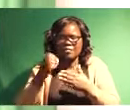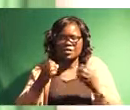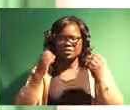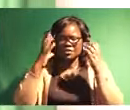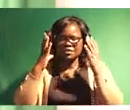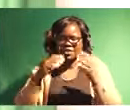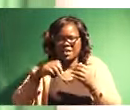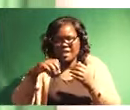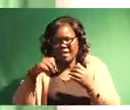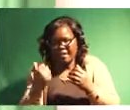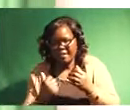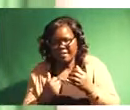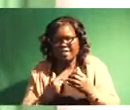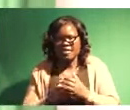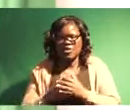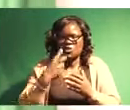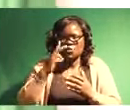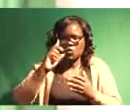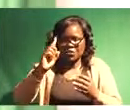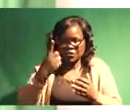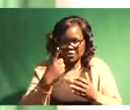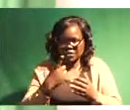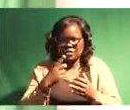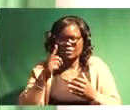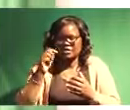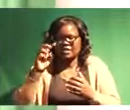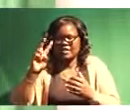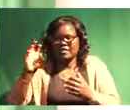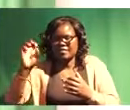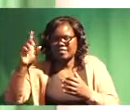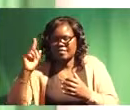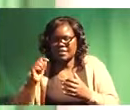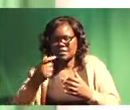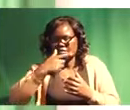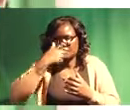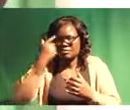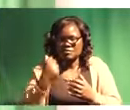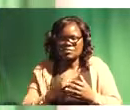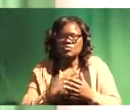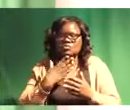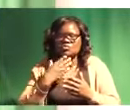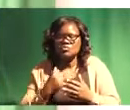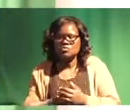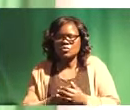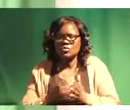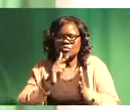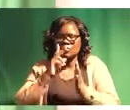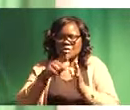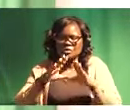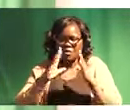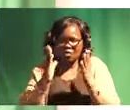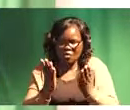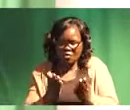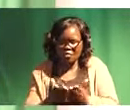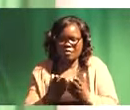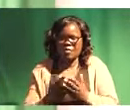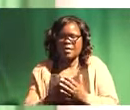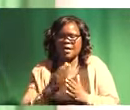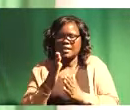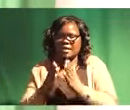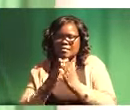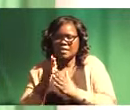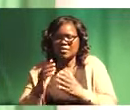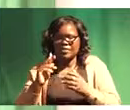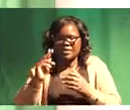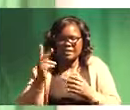waalimu wengine 2000 wa TVET, kwa sababu tunataka ile miradi yetu yote na mipango ya